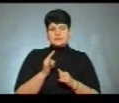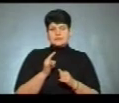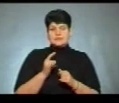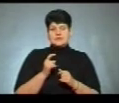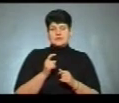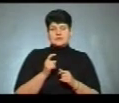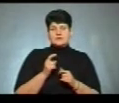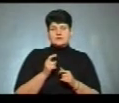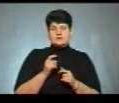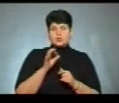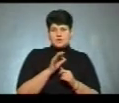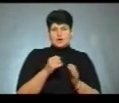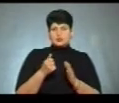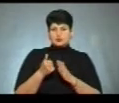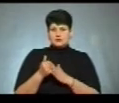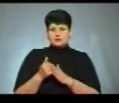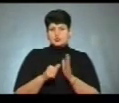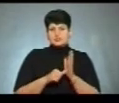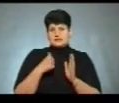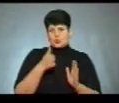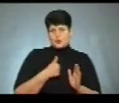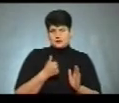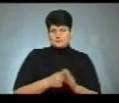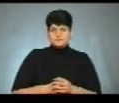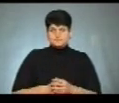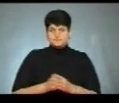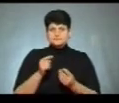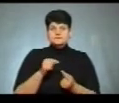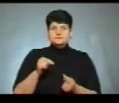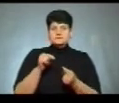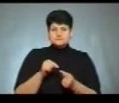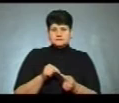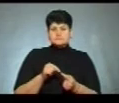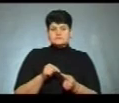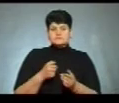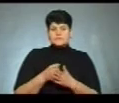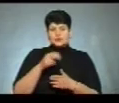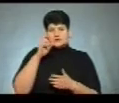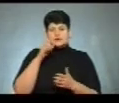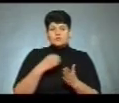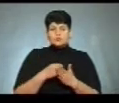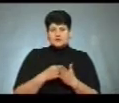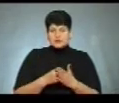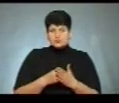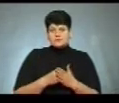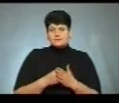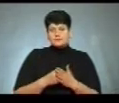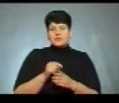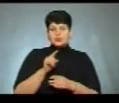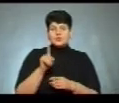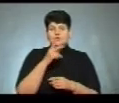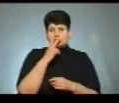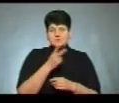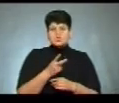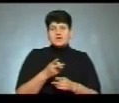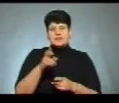Це від 0 до 6 років. Відповідно до державного бюджету, зокрема того, що передбачає